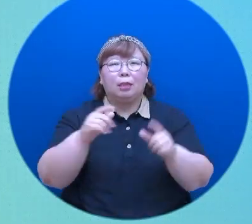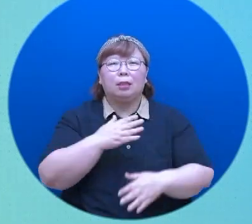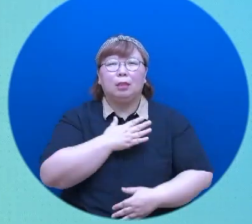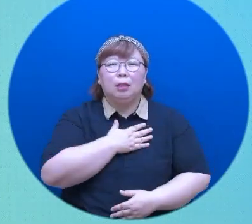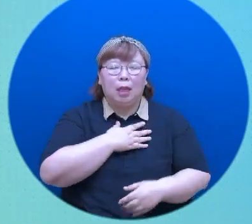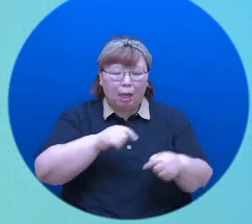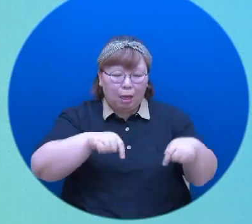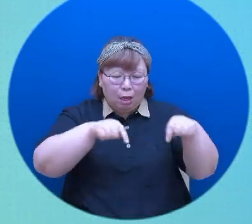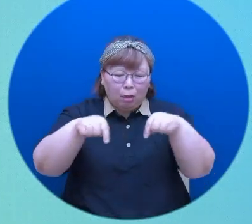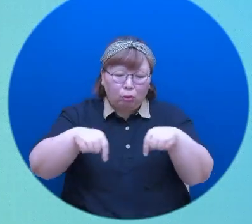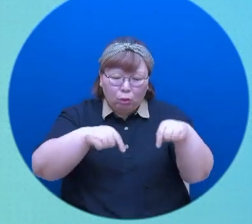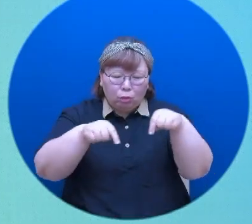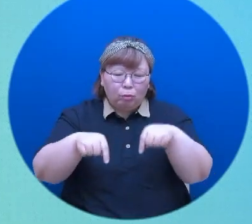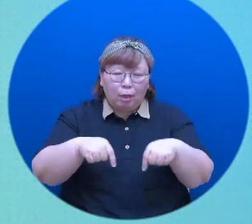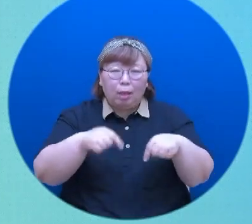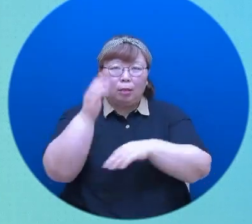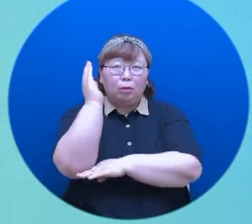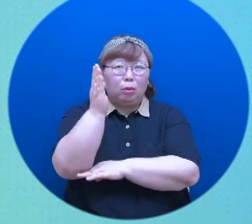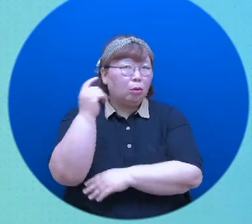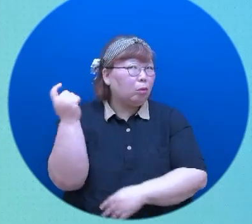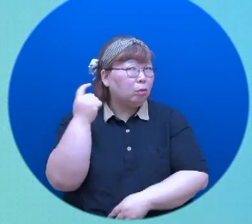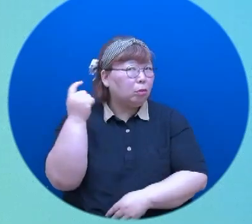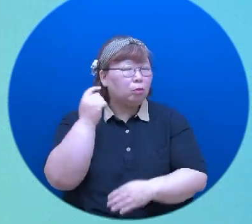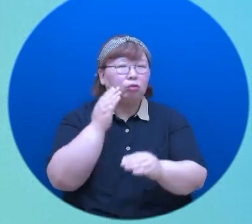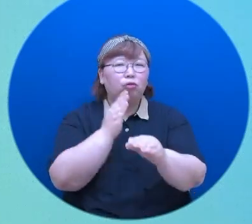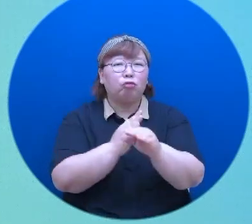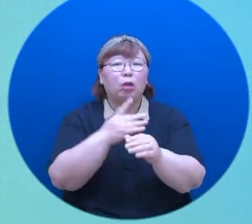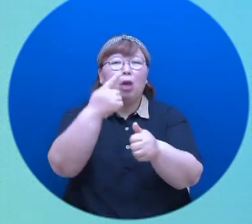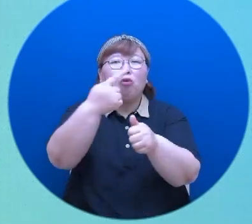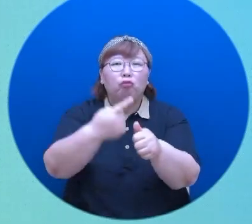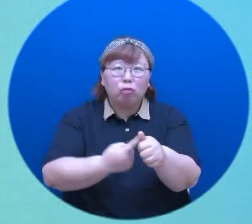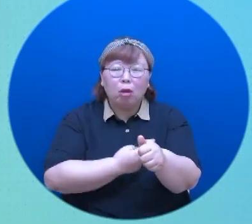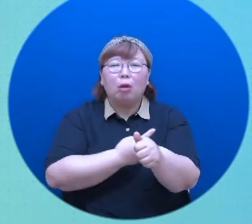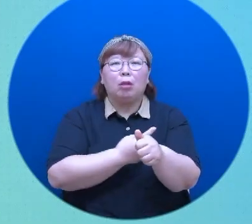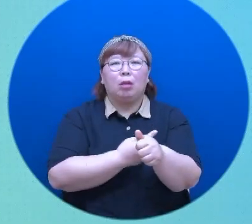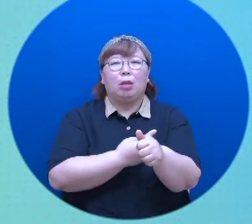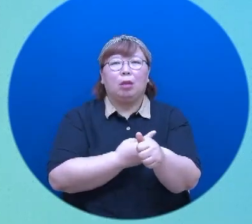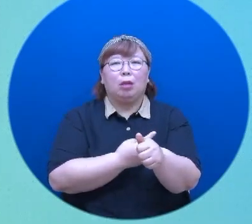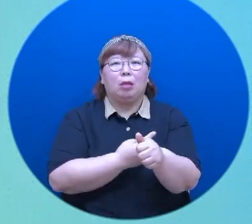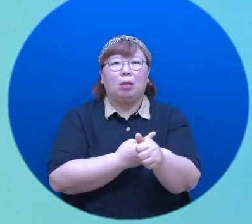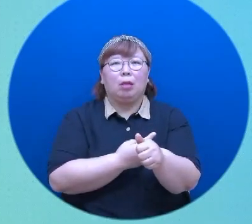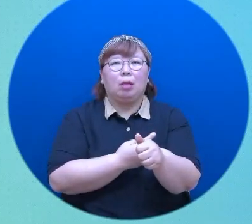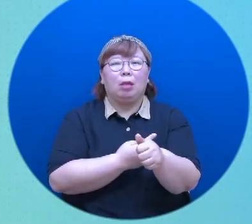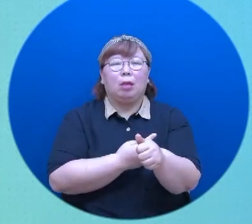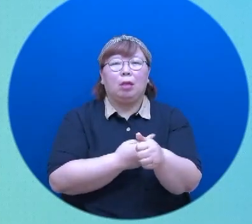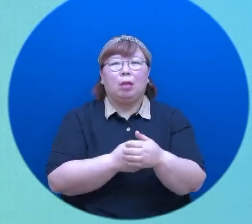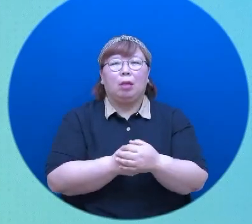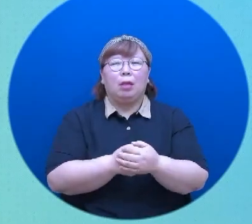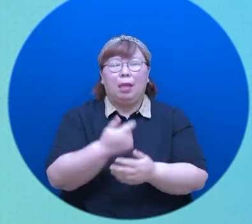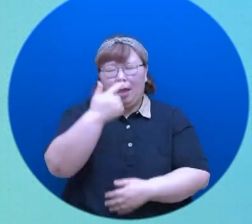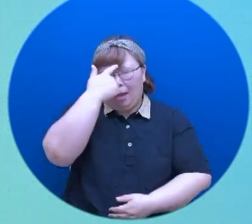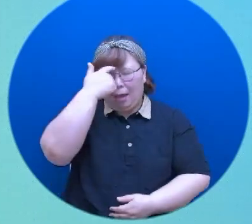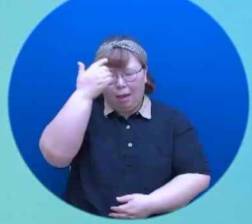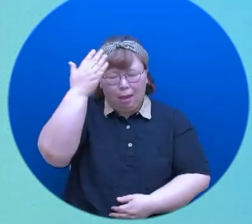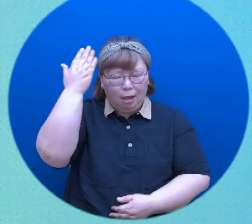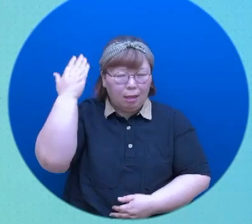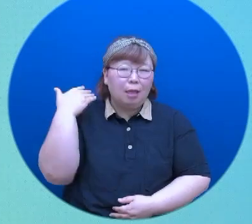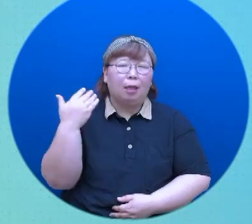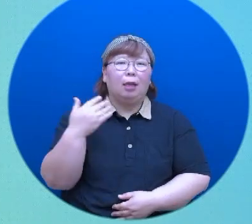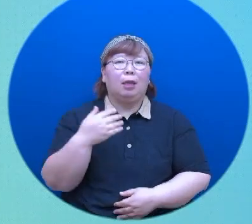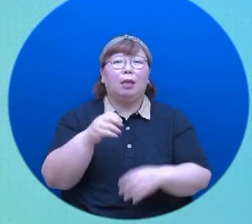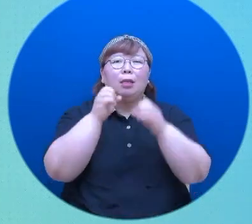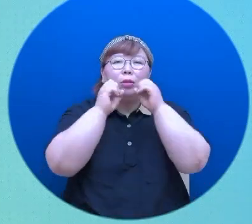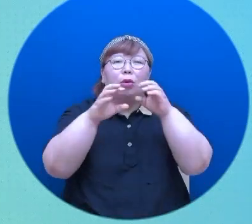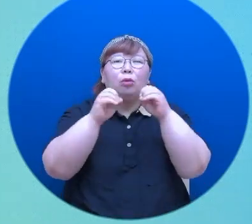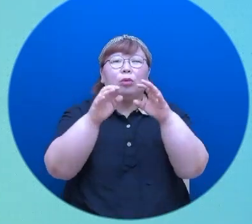녹음한 설교를 들어보고 있었어요. 그때 우연히 한참 전에 제가 전도사 때